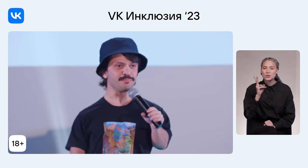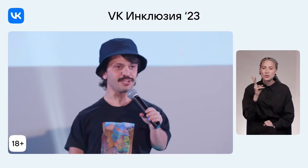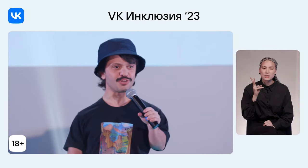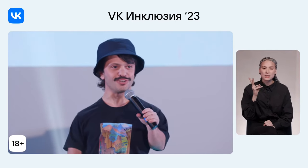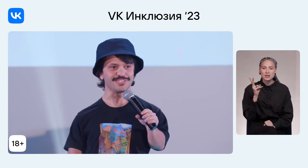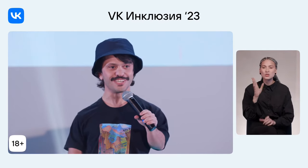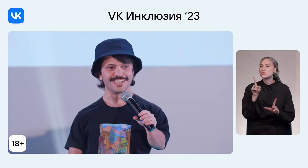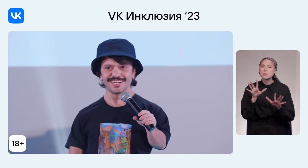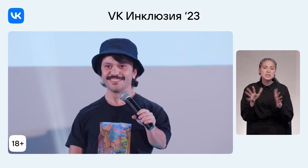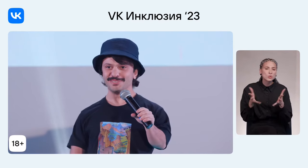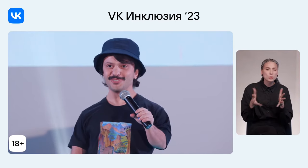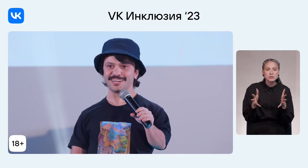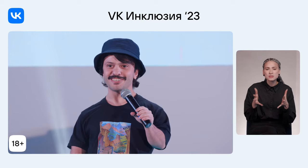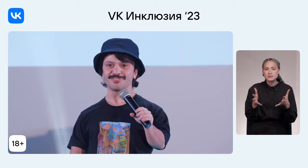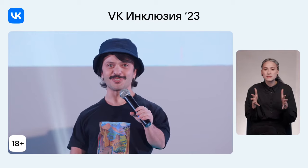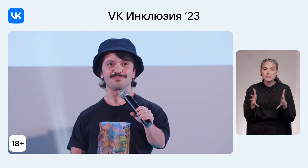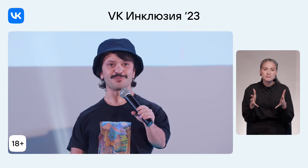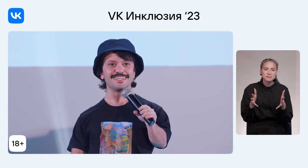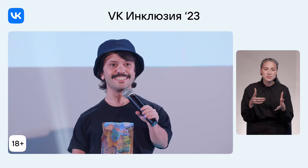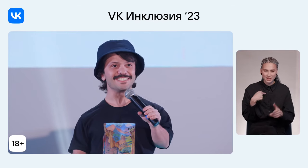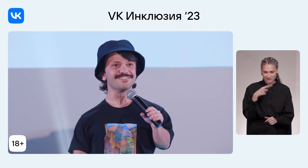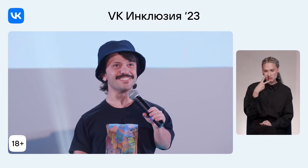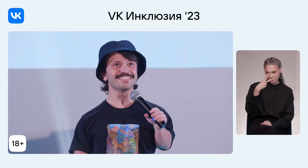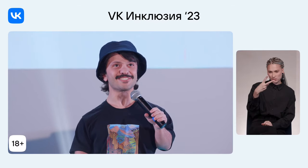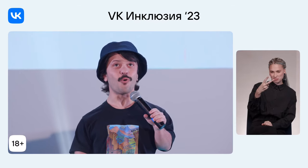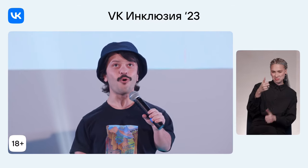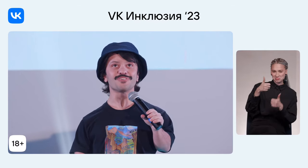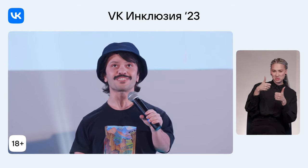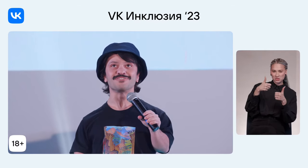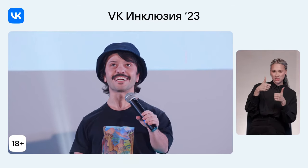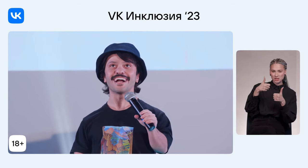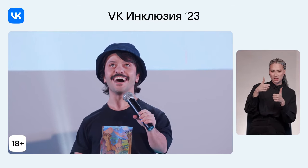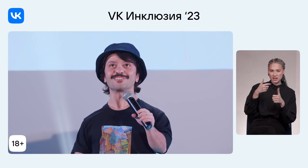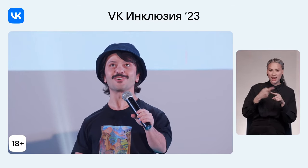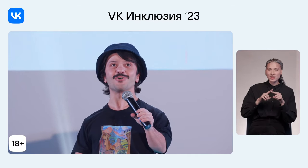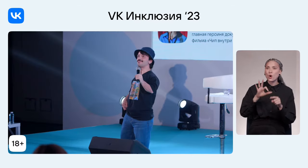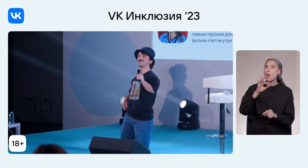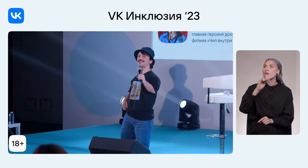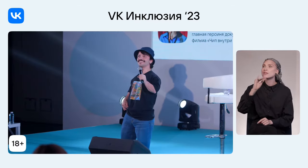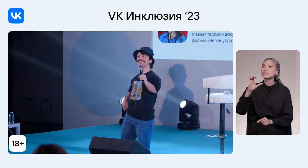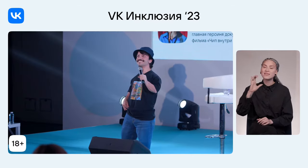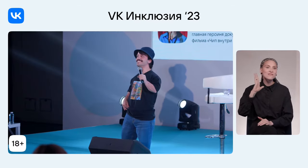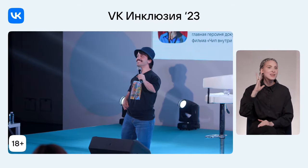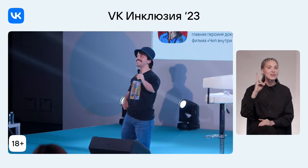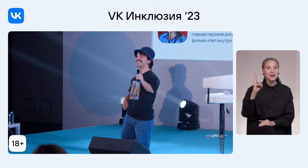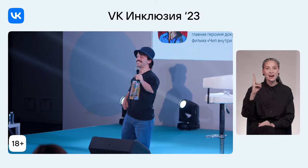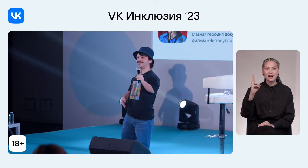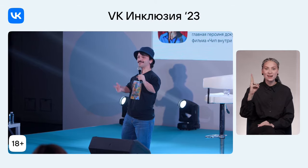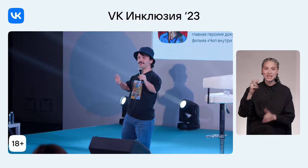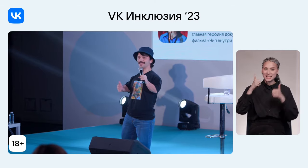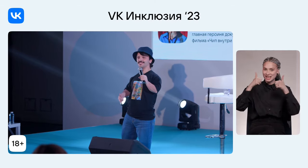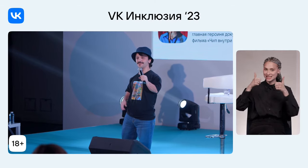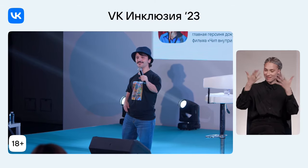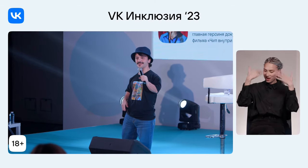такие, что происходит? Блин, ну я вас вижу, прикольно. Блин, это офис ВК. Такой большой. Класс,